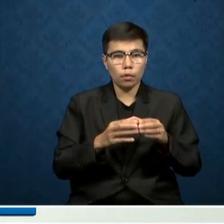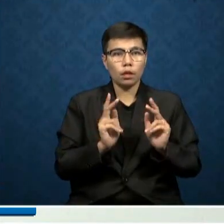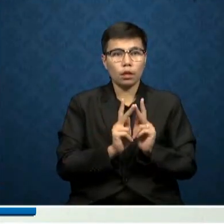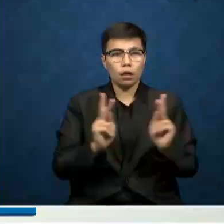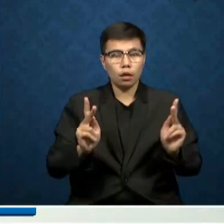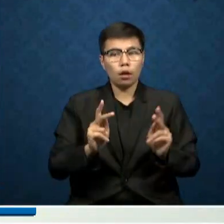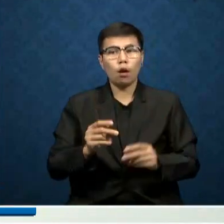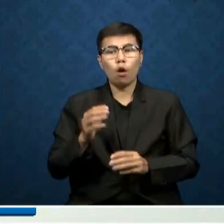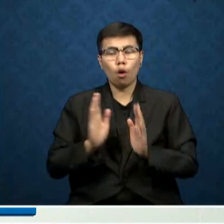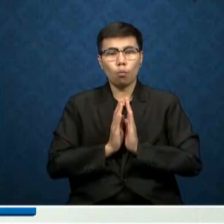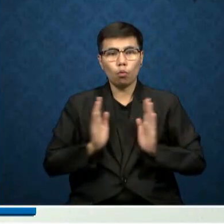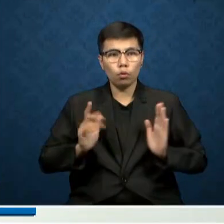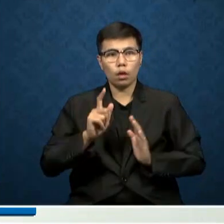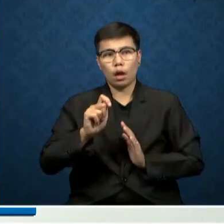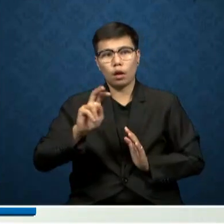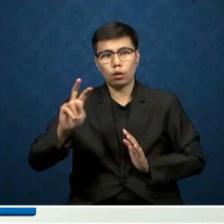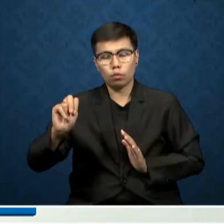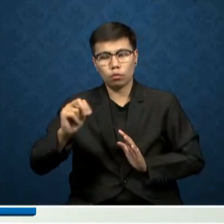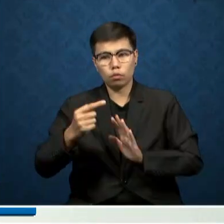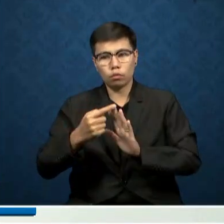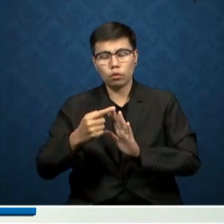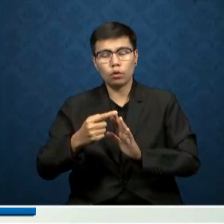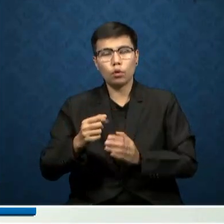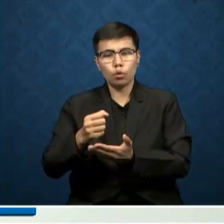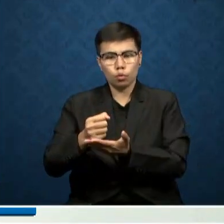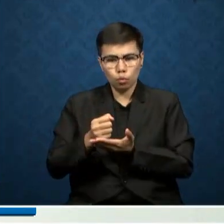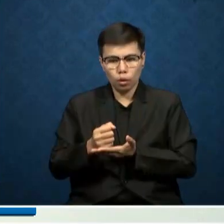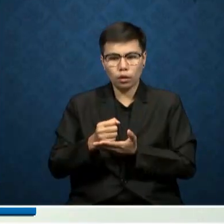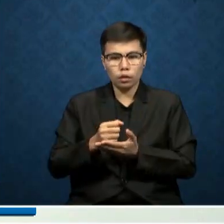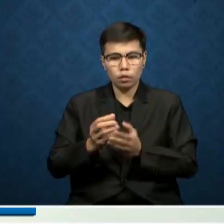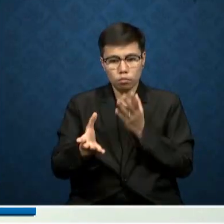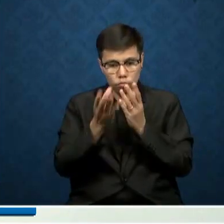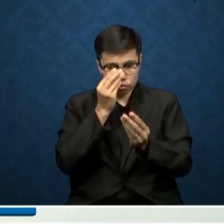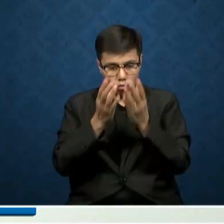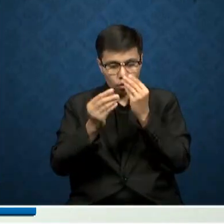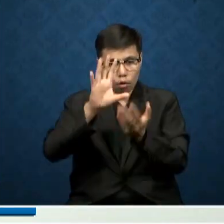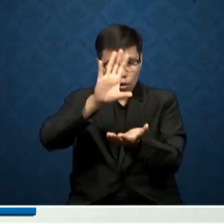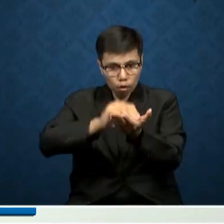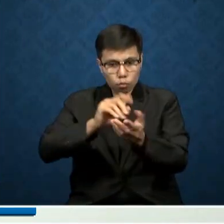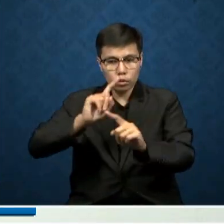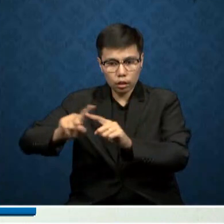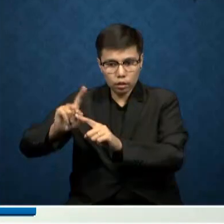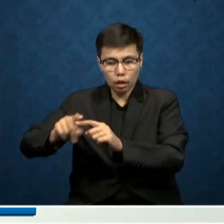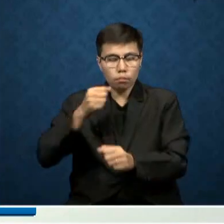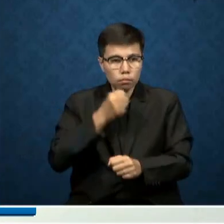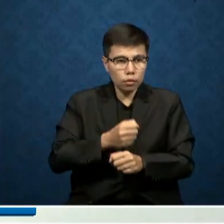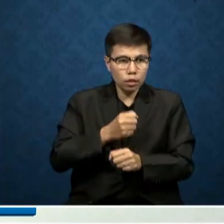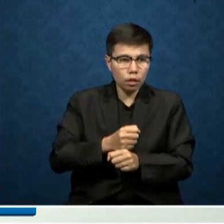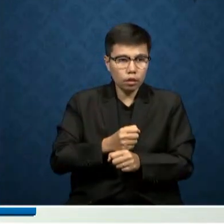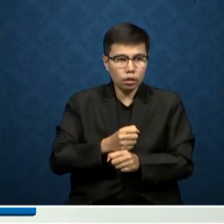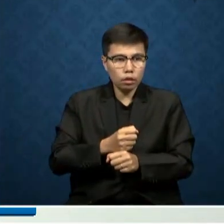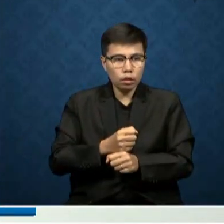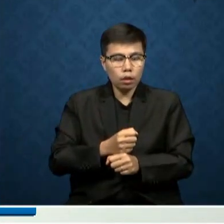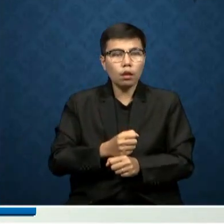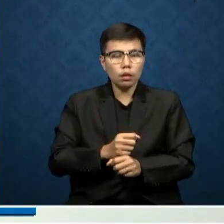นุกรรมการทุกท่านที่อุทิศเวลาศึกษาและรวบรวมข้อมูลอย่างทุ่มเทสุดความกำลังความ